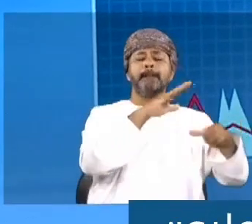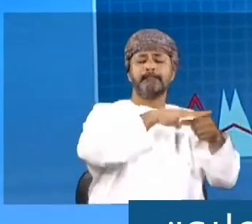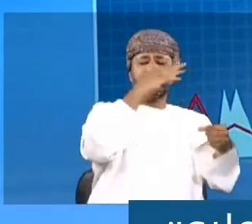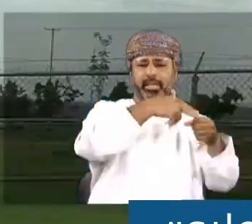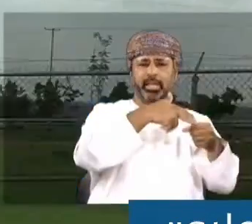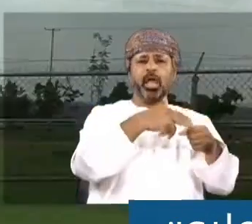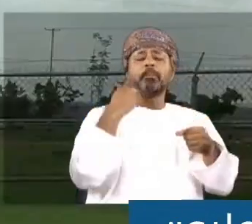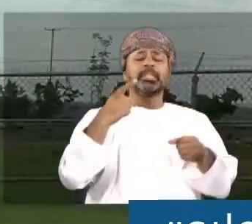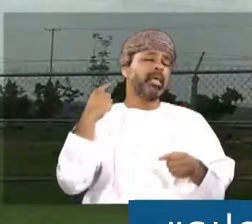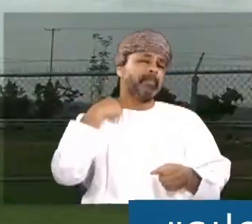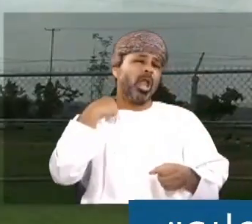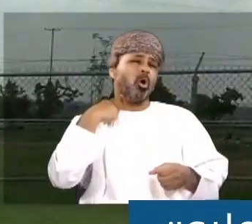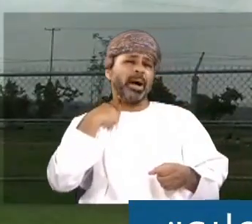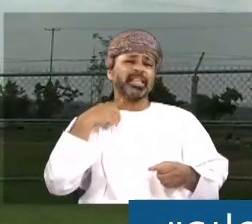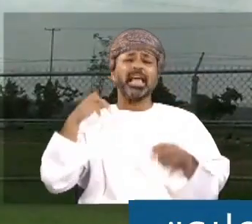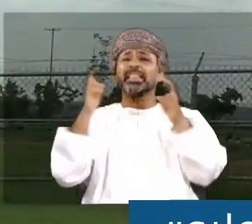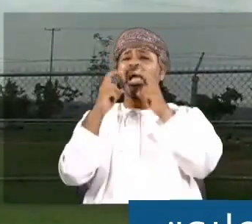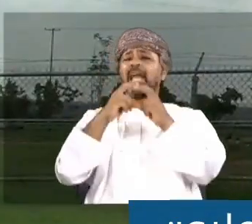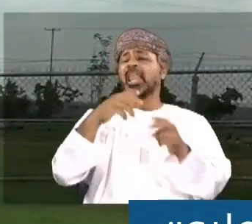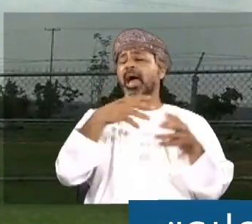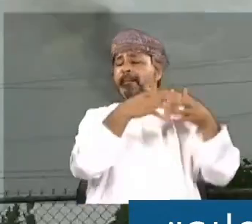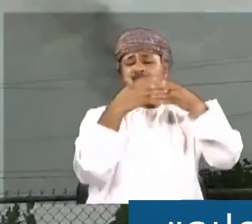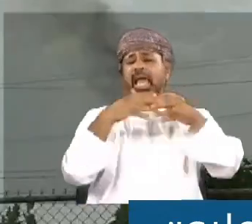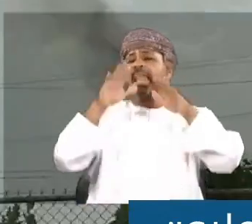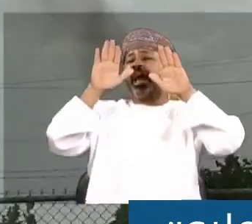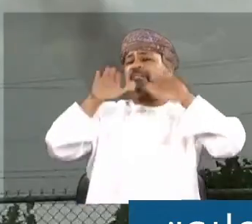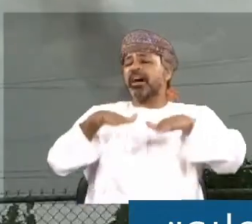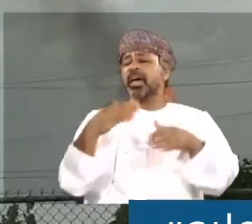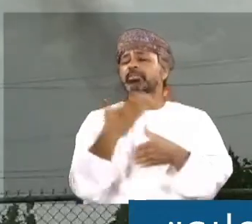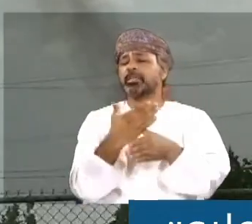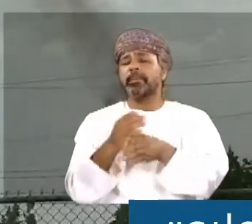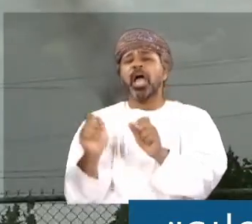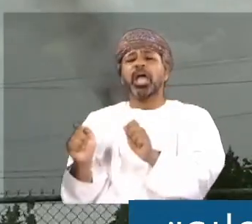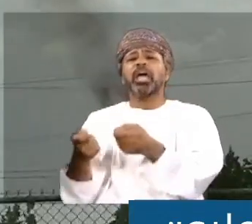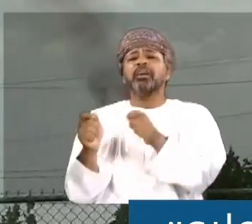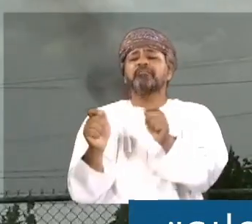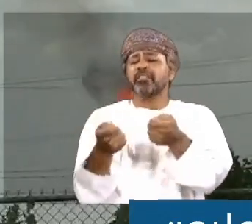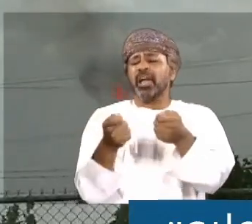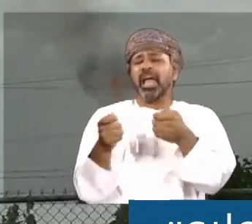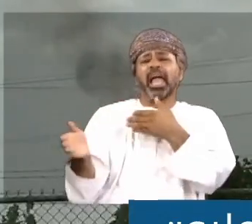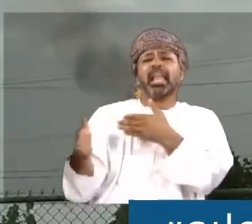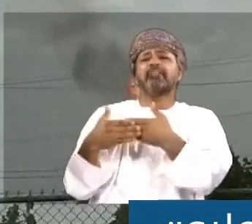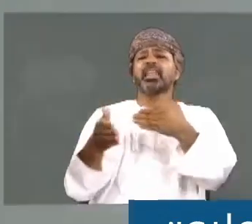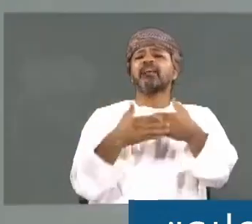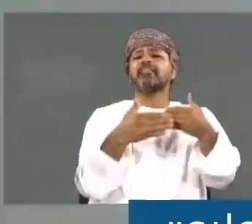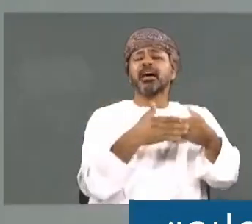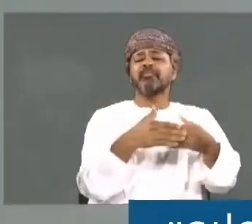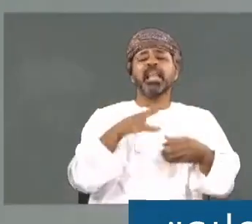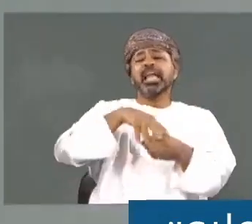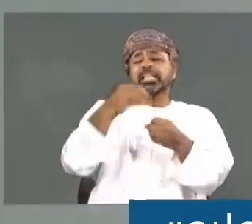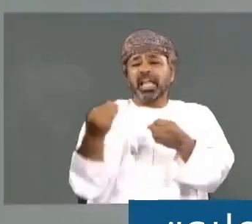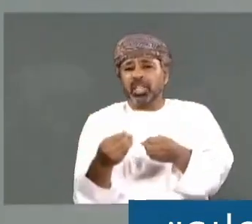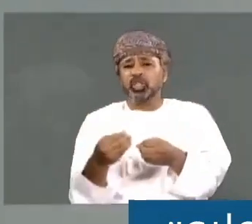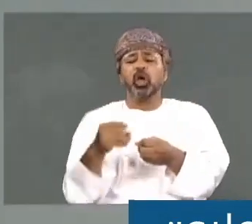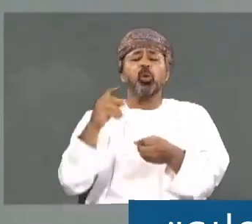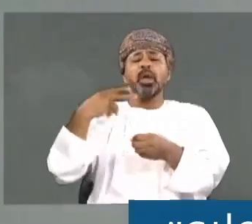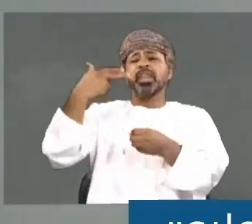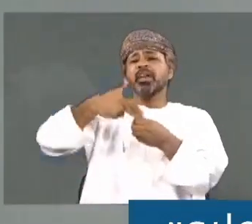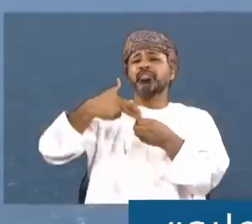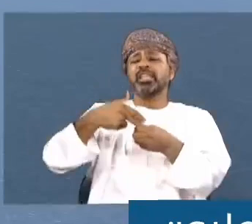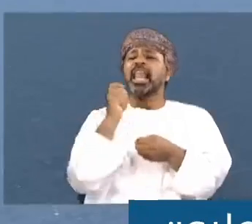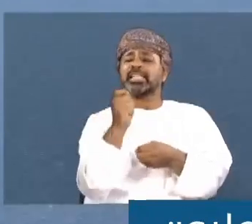الطاقة الأمريكية ذكرت أن الانخفاض يرجع إلى إغلاقات منشآت أو إغلاق منشآت الإنتاج والتكرير للنفط